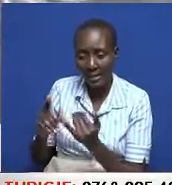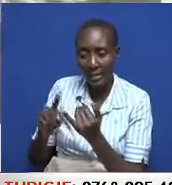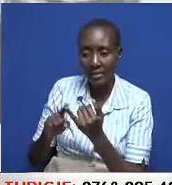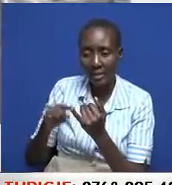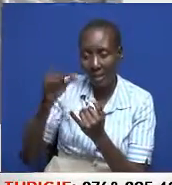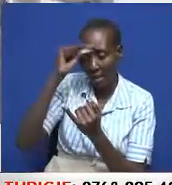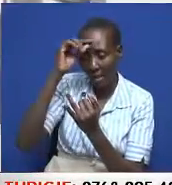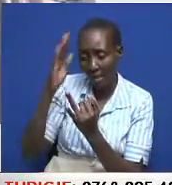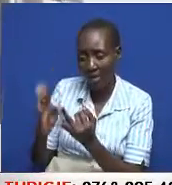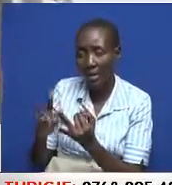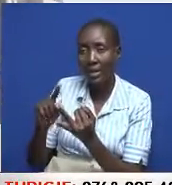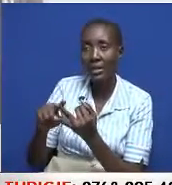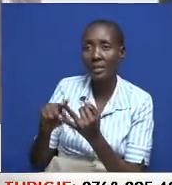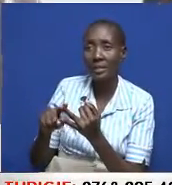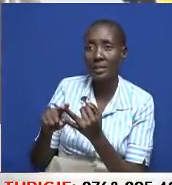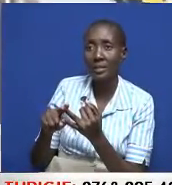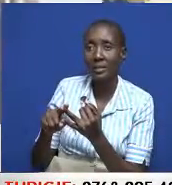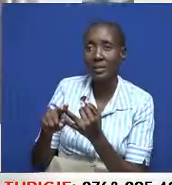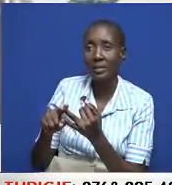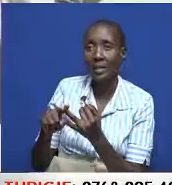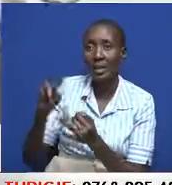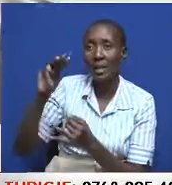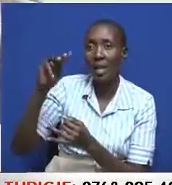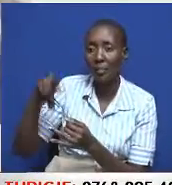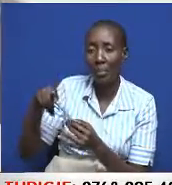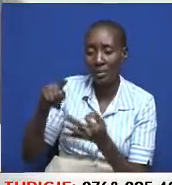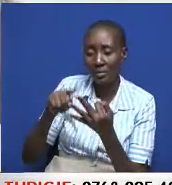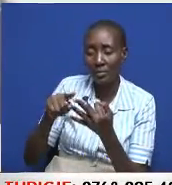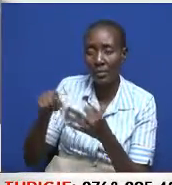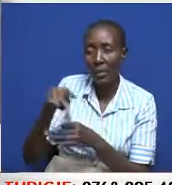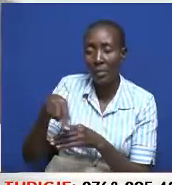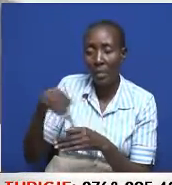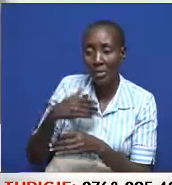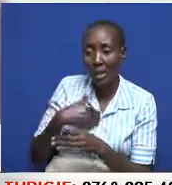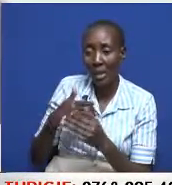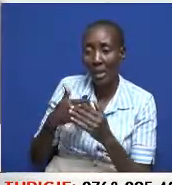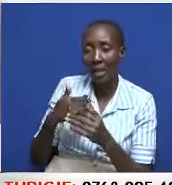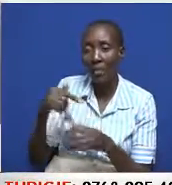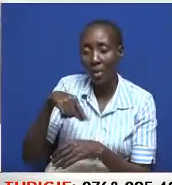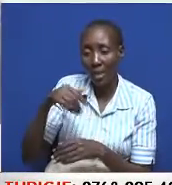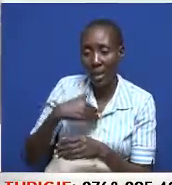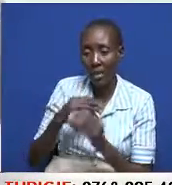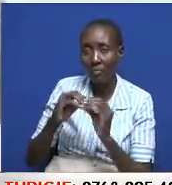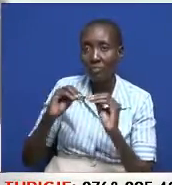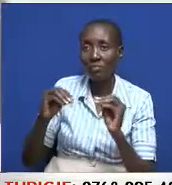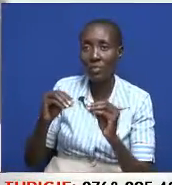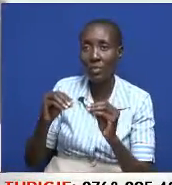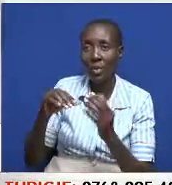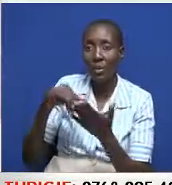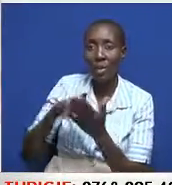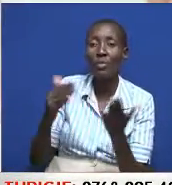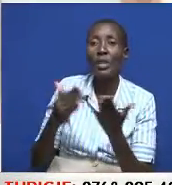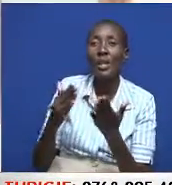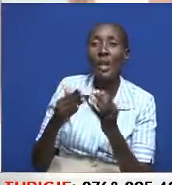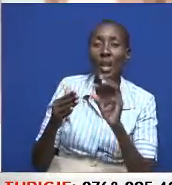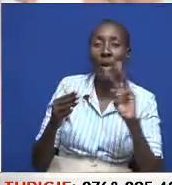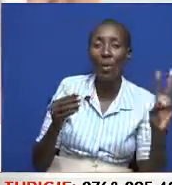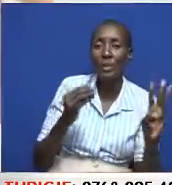jamii ya Sengwer hatuna hata moja, kwa sababu hii ni jamii ndogo ambayo tumegauliwa. Tuko West Pokot, tuko Elgeyo Marakwet na tuko Trans